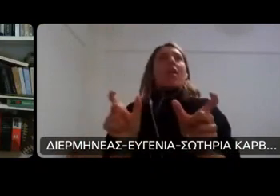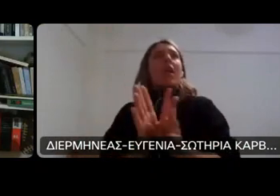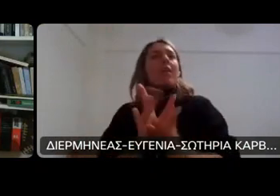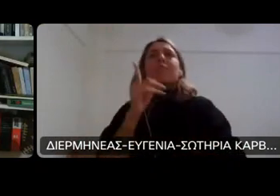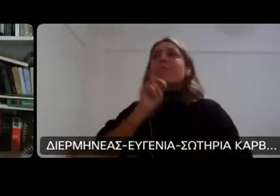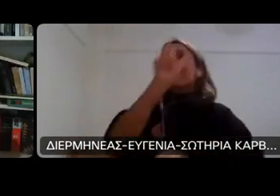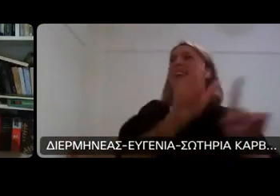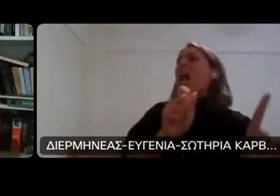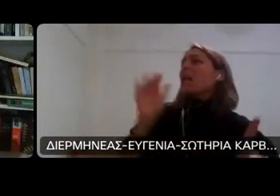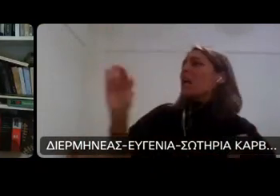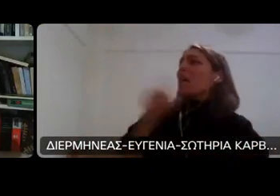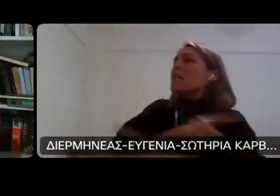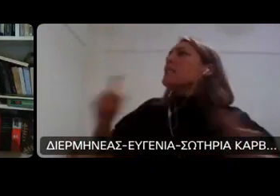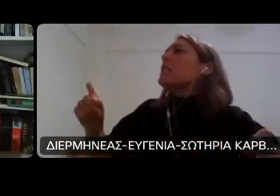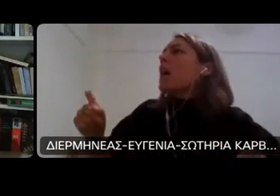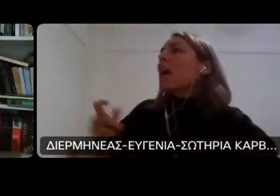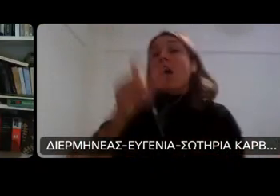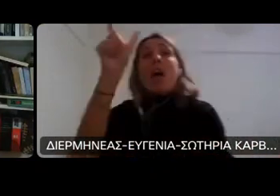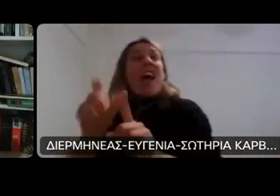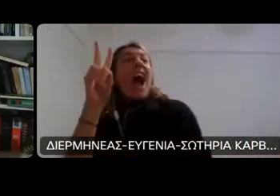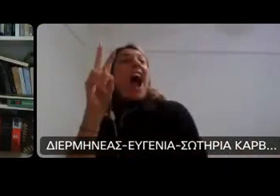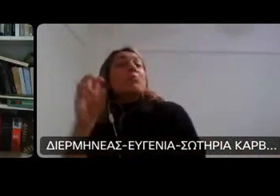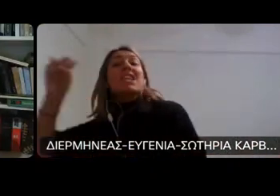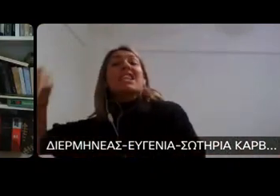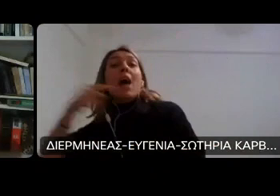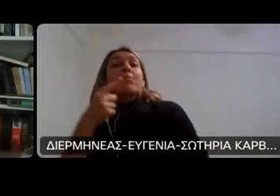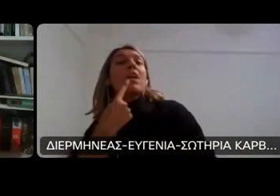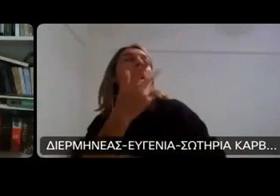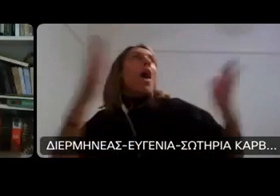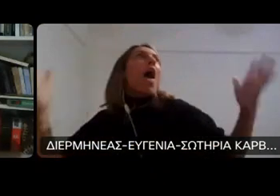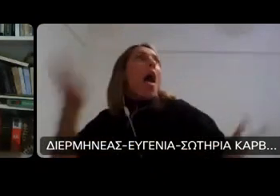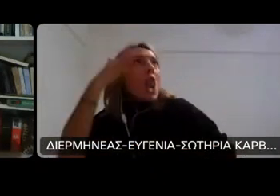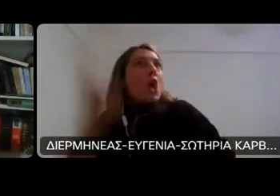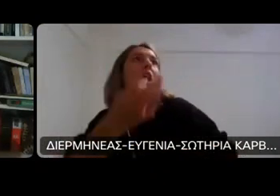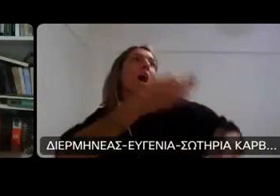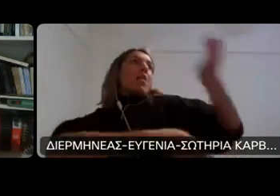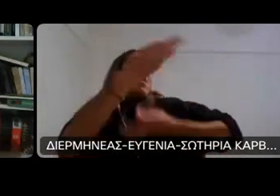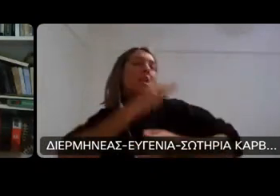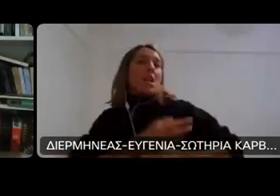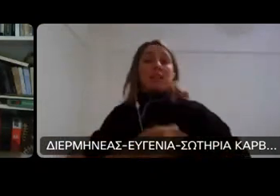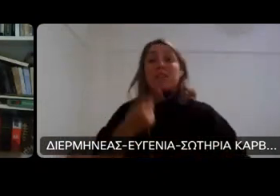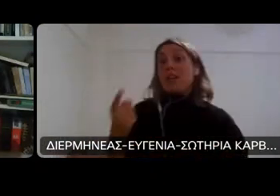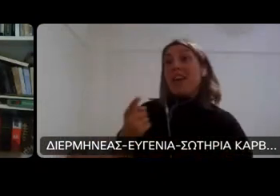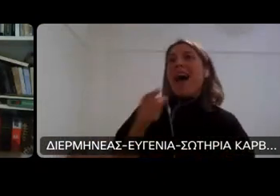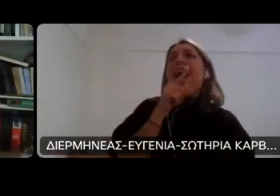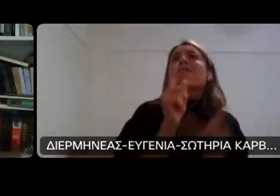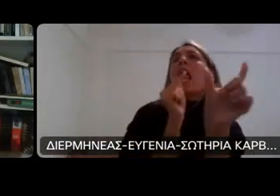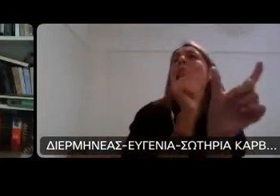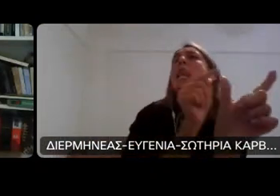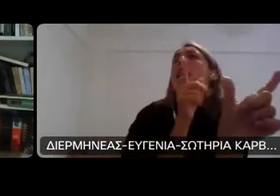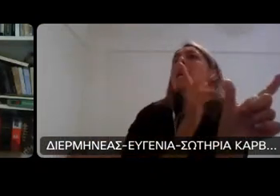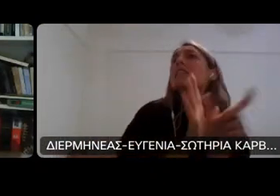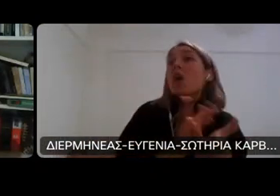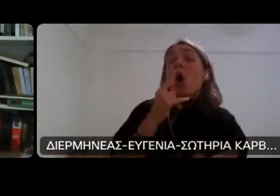μιλάς λογικά, είπε ο Χαμπτή Ντάμπτη ικανοποιημένος. Με το αδιαπεραστικότητα, ενώ ότι αρκετά μιλήσαμε για αυτό το θέμα και θα ήταν